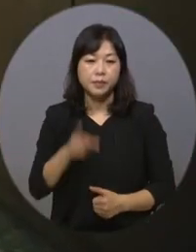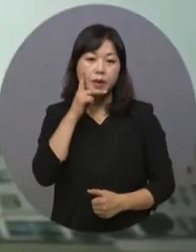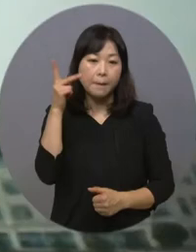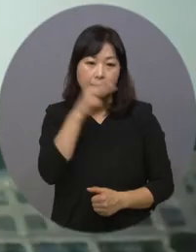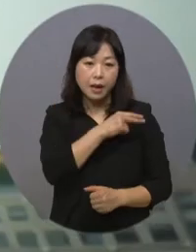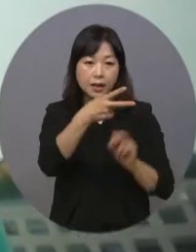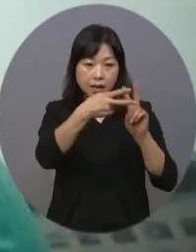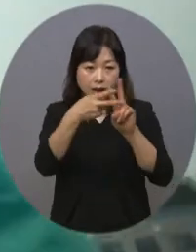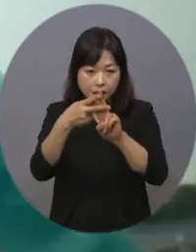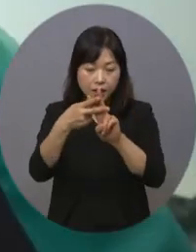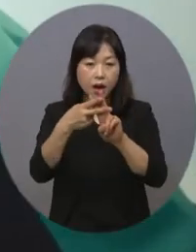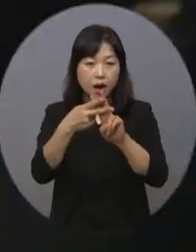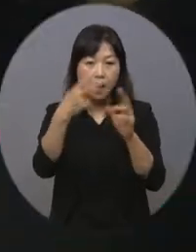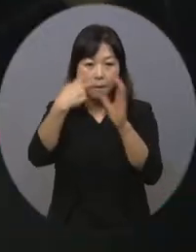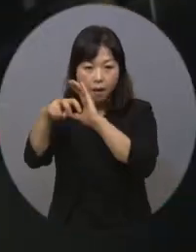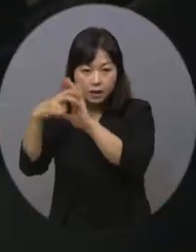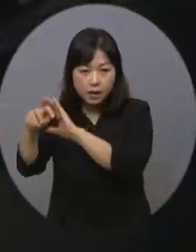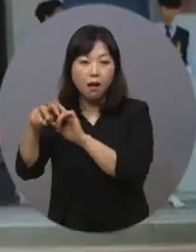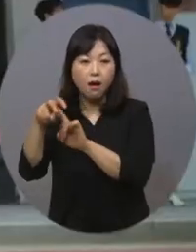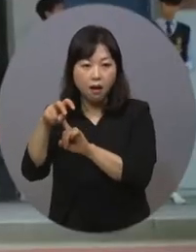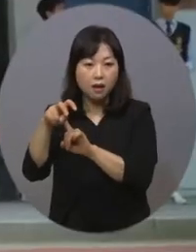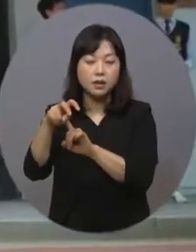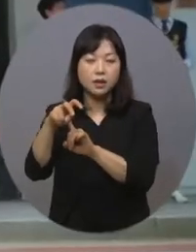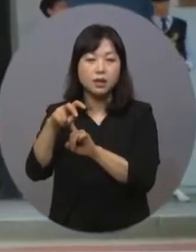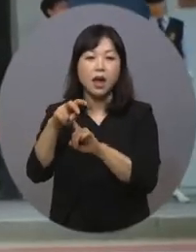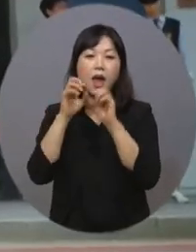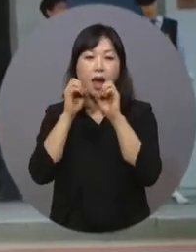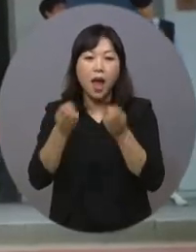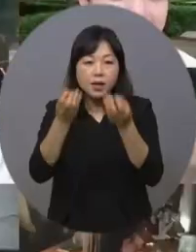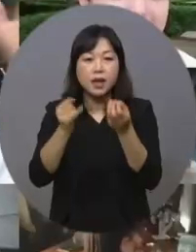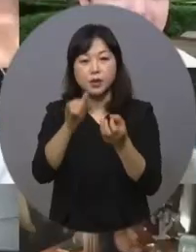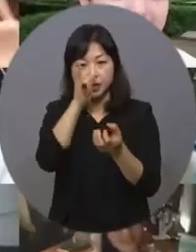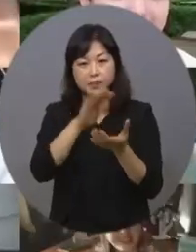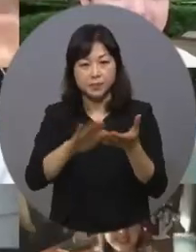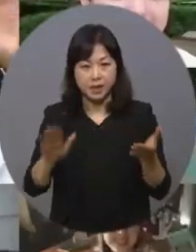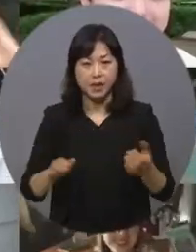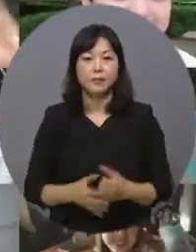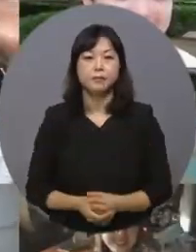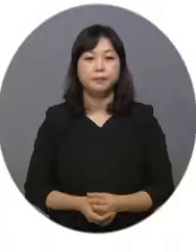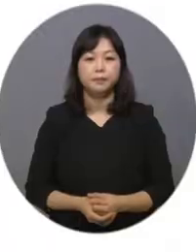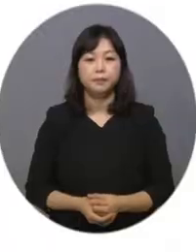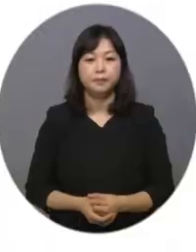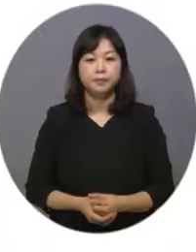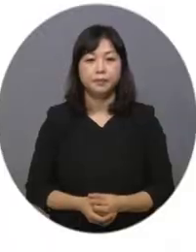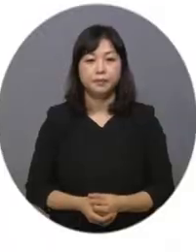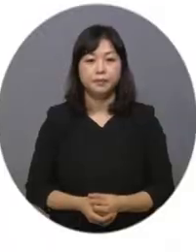메시지 보내기 캠페인도 연계해 추진합니다. 복지TV 뉴스 이가연입니다.